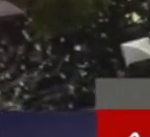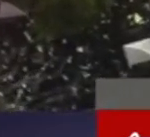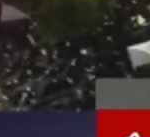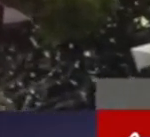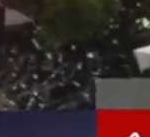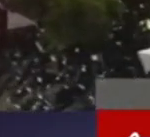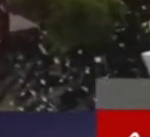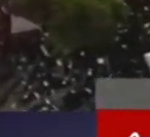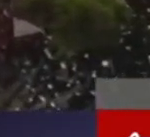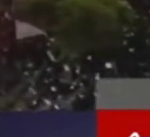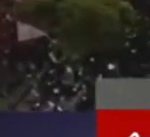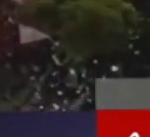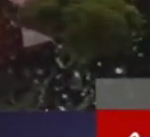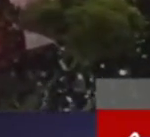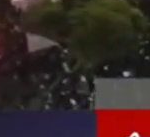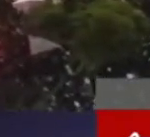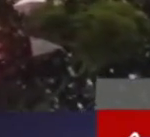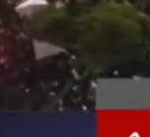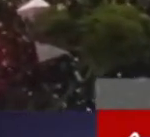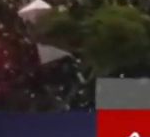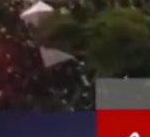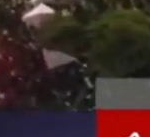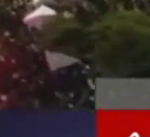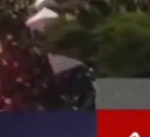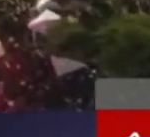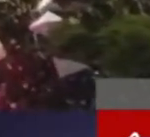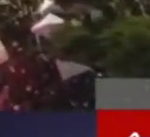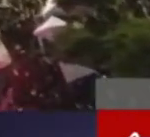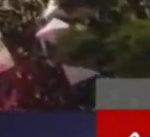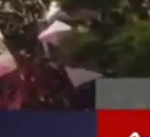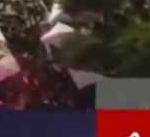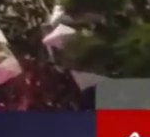المطلوبه لاعاده ابنائنا الى بيوتهم